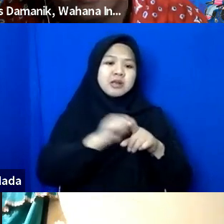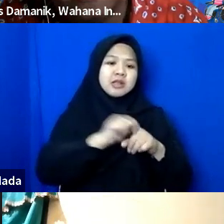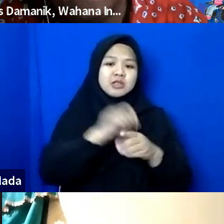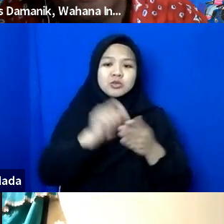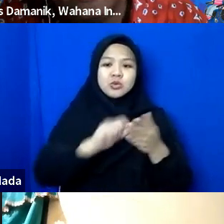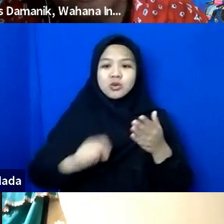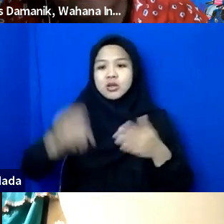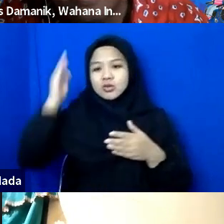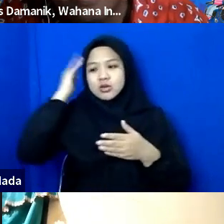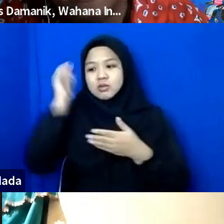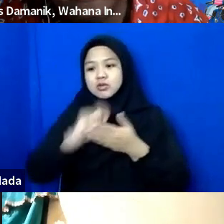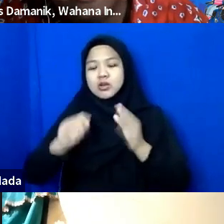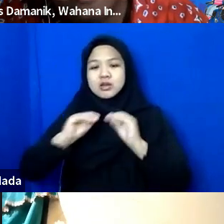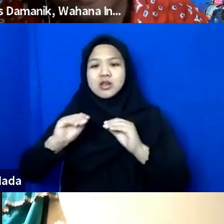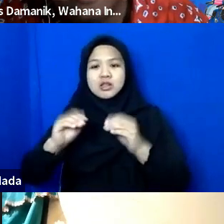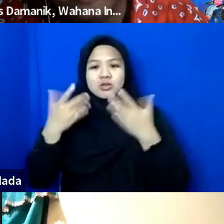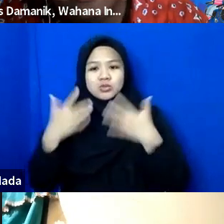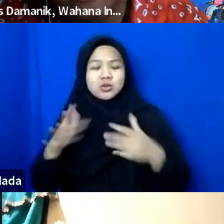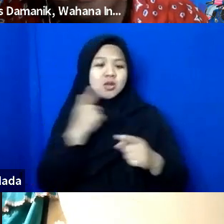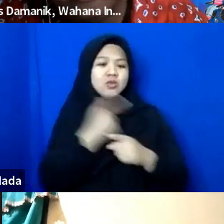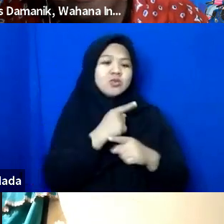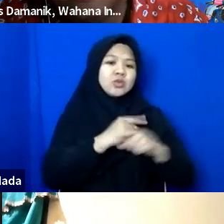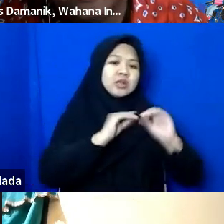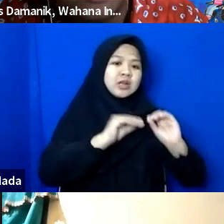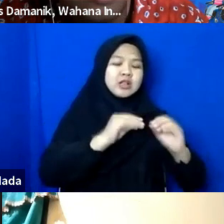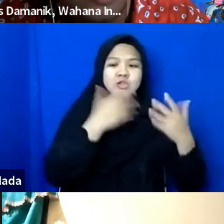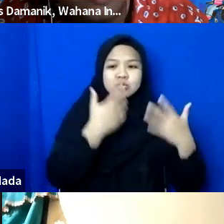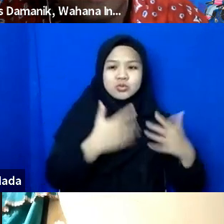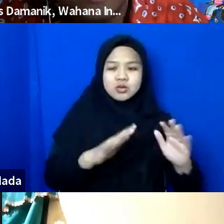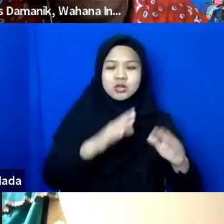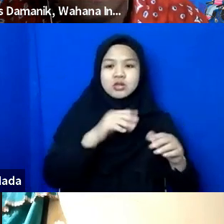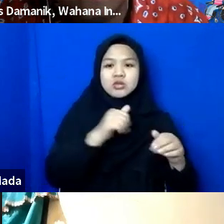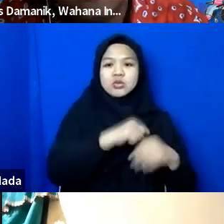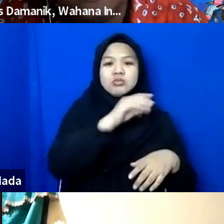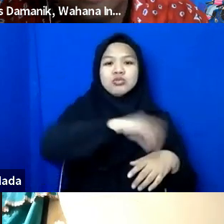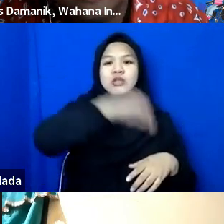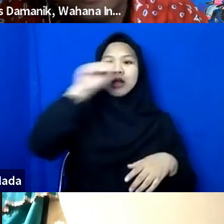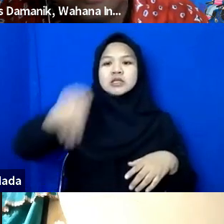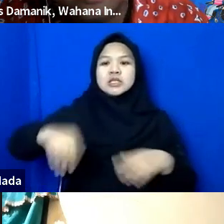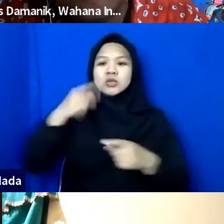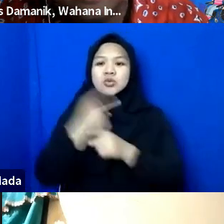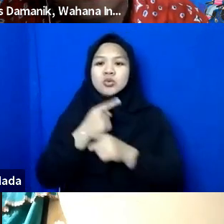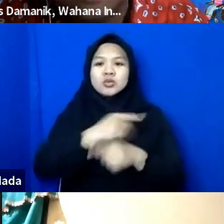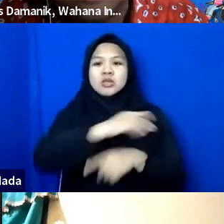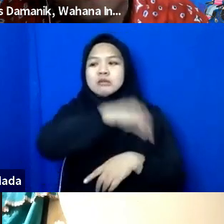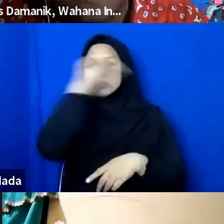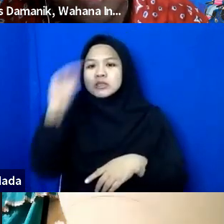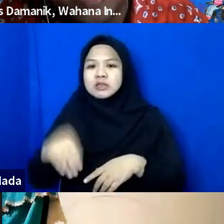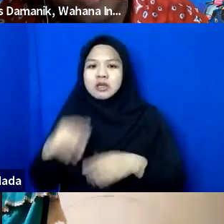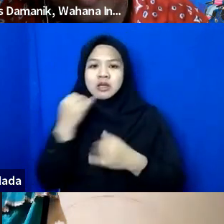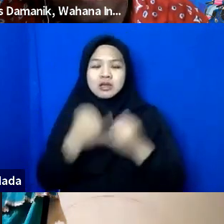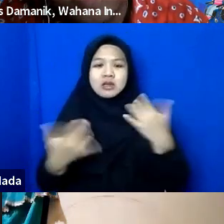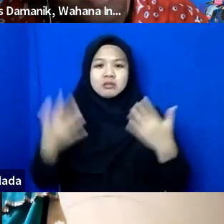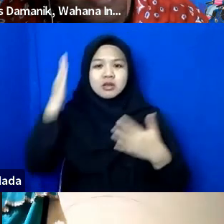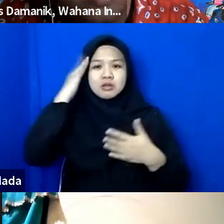Kepala Sekolahnya kita latih punya kita latih mutasi diantara para guru akhirnya kepala